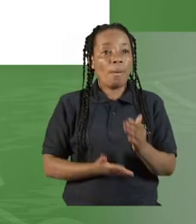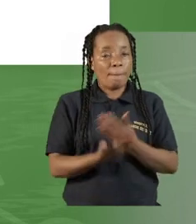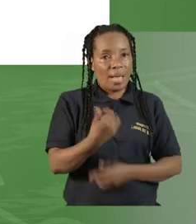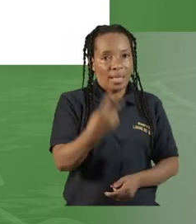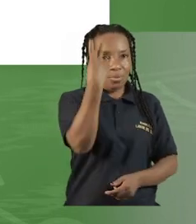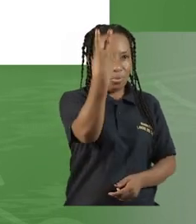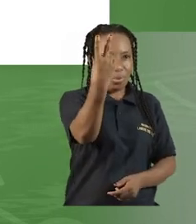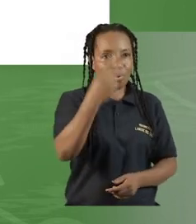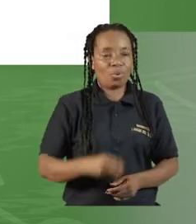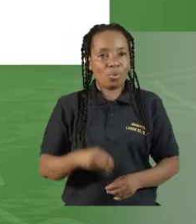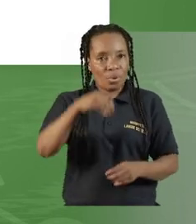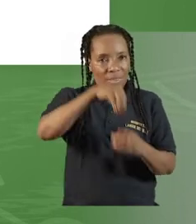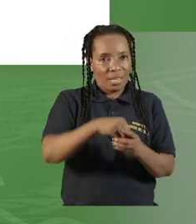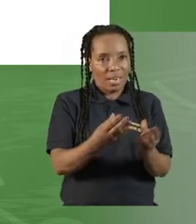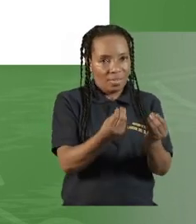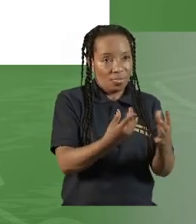au niveau des réactifs.